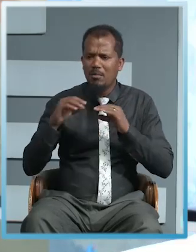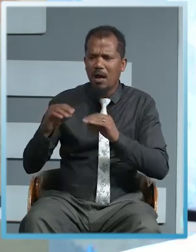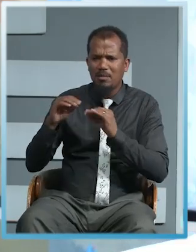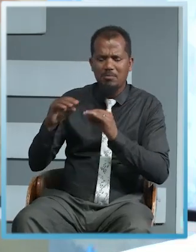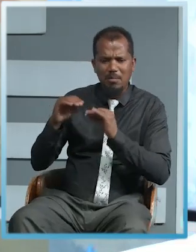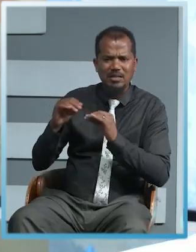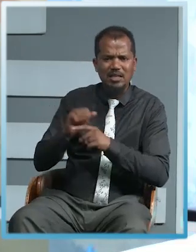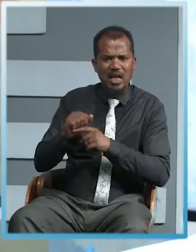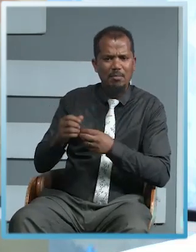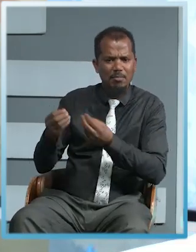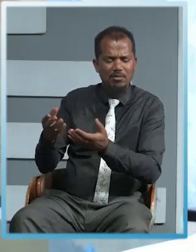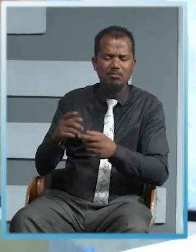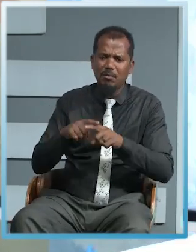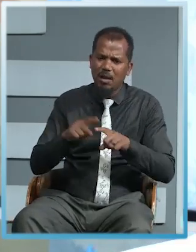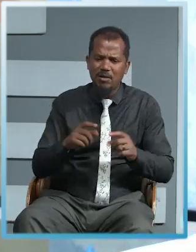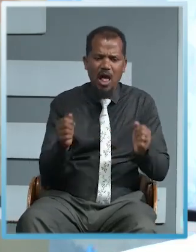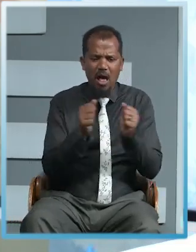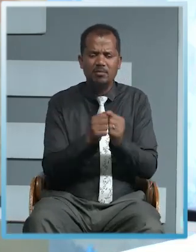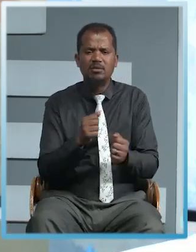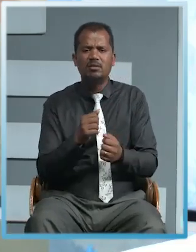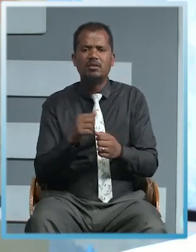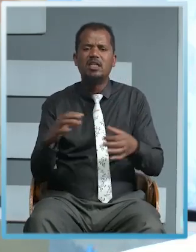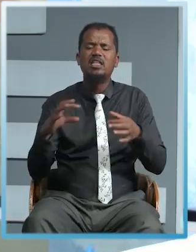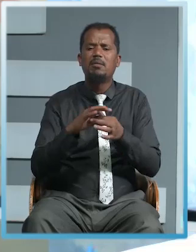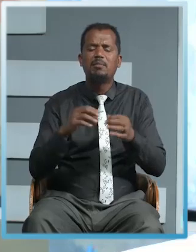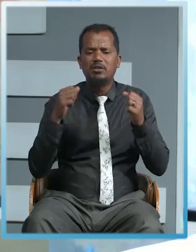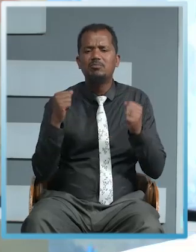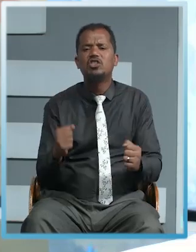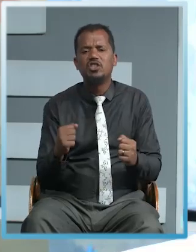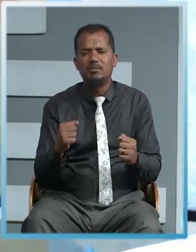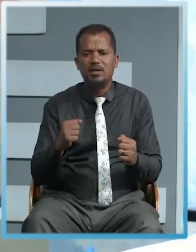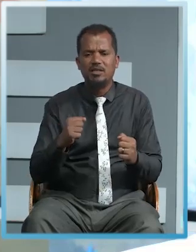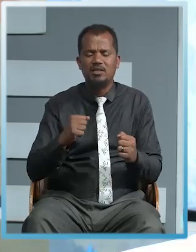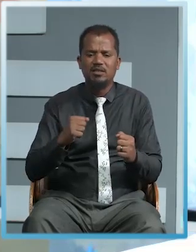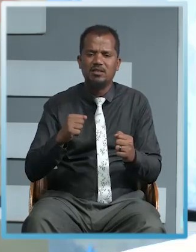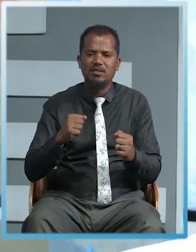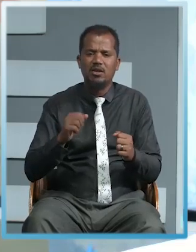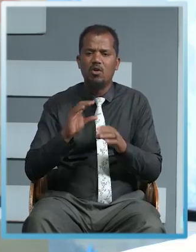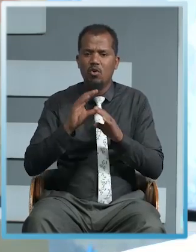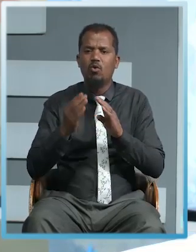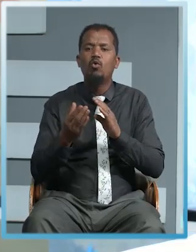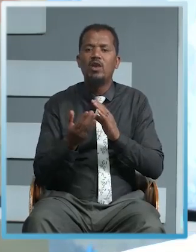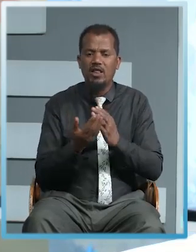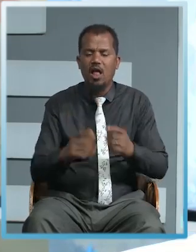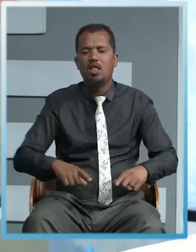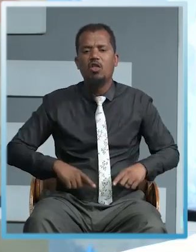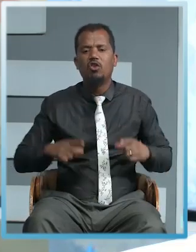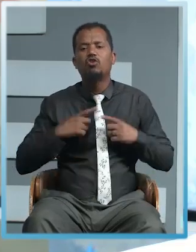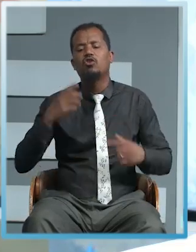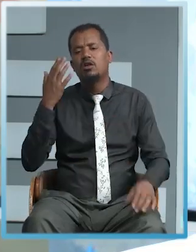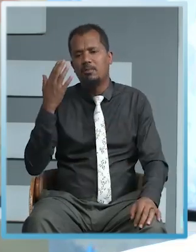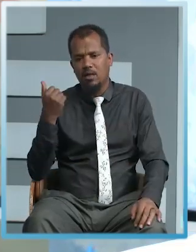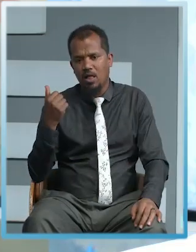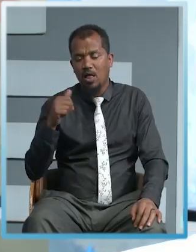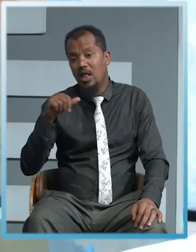በማሰልጠን በመናምን አብረን ልንተባበር የምንችልበት ሁኔታ ይኖር ነበር ማለት